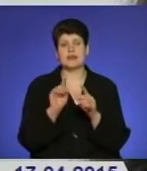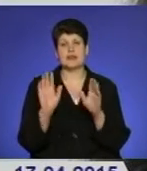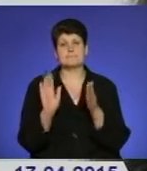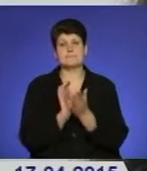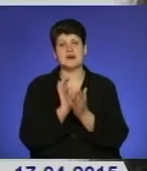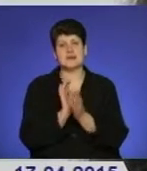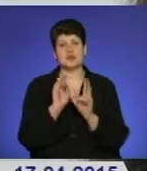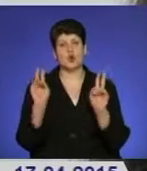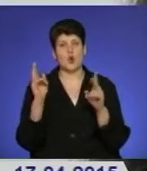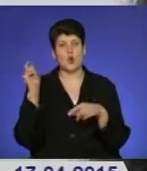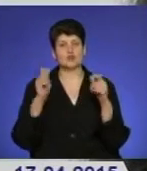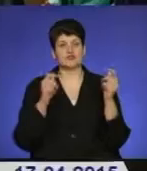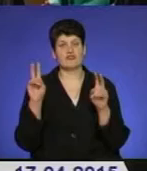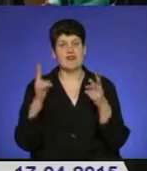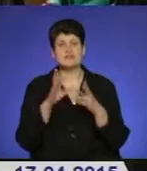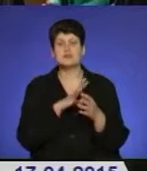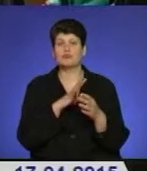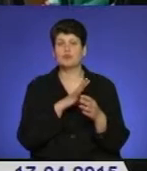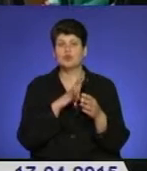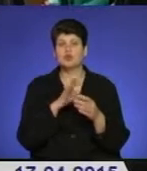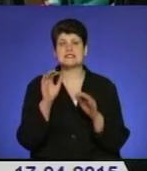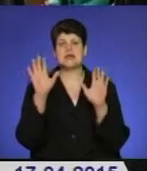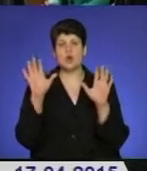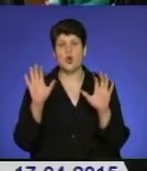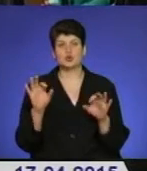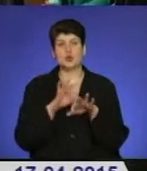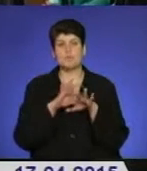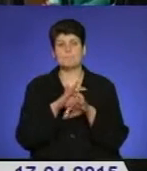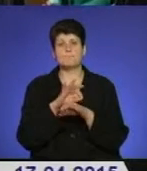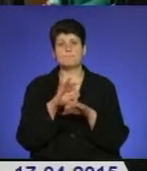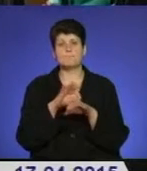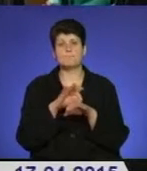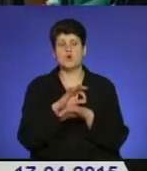прес-конференції йшлося про законопроект про зброю та вакцинацію дітей.